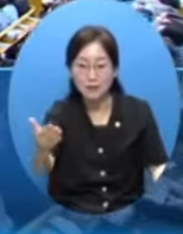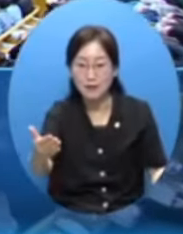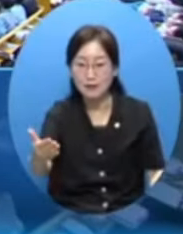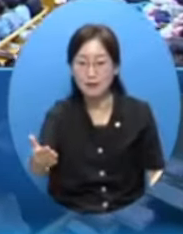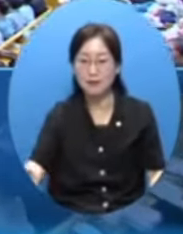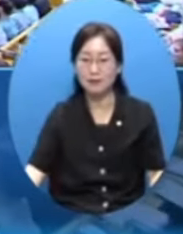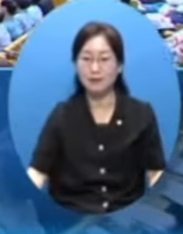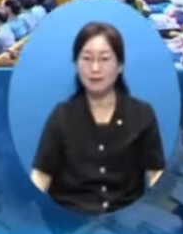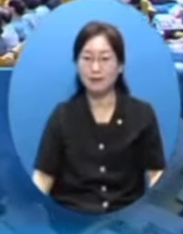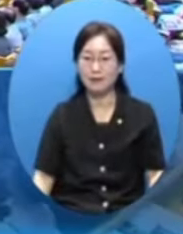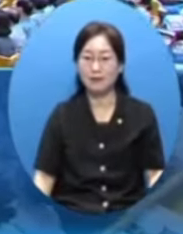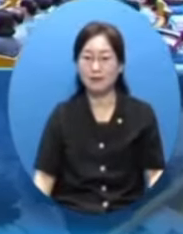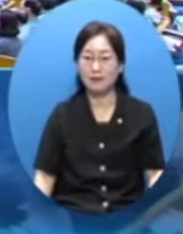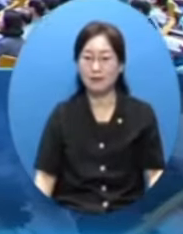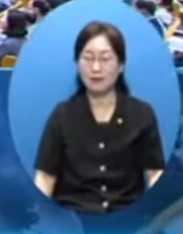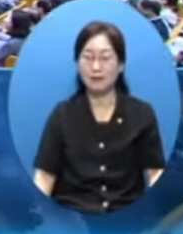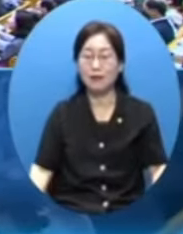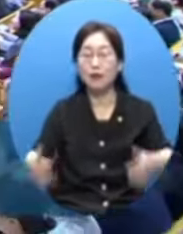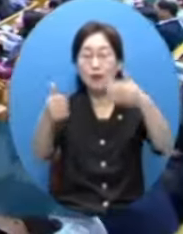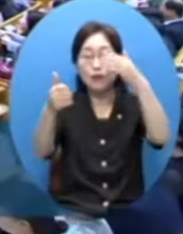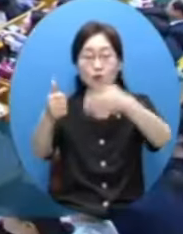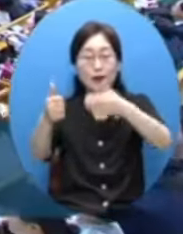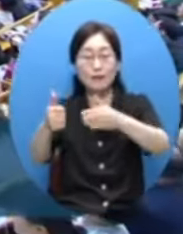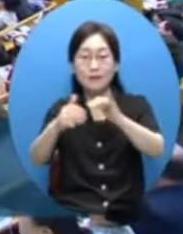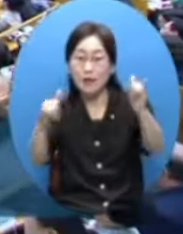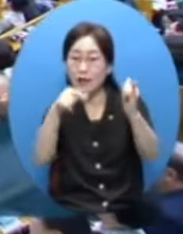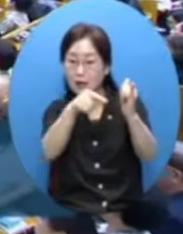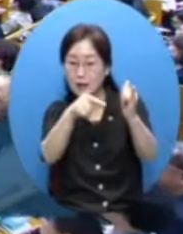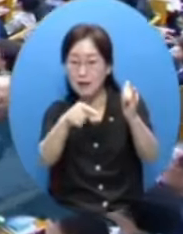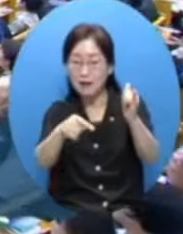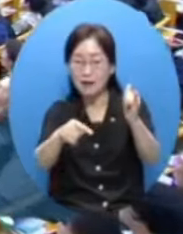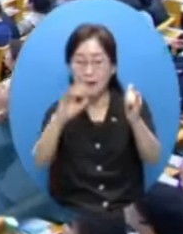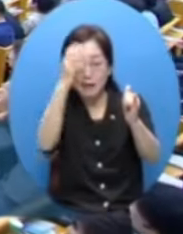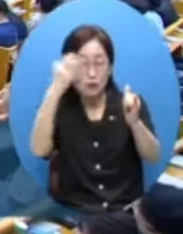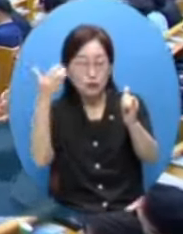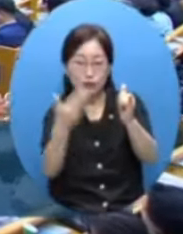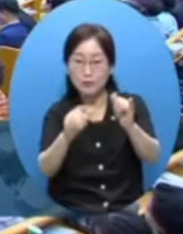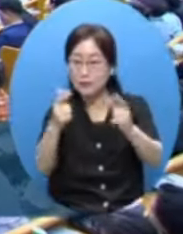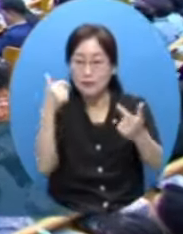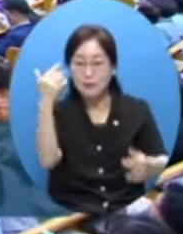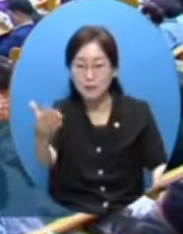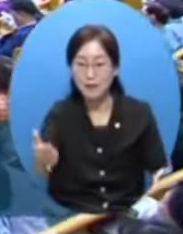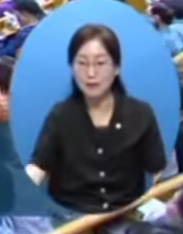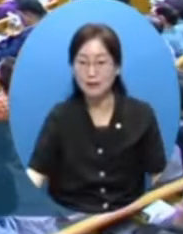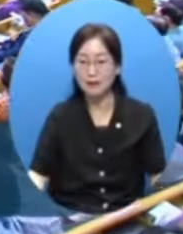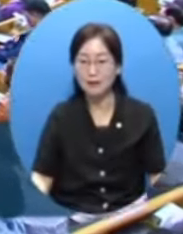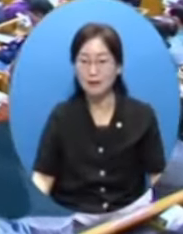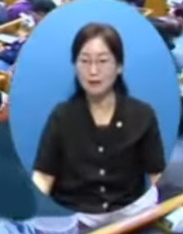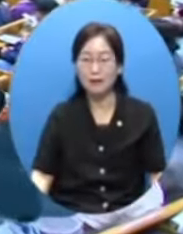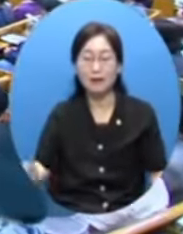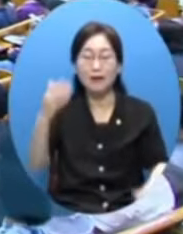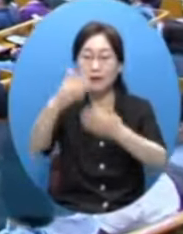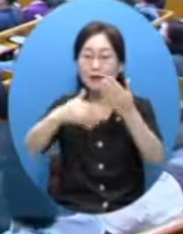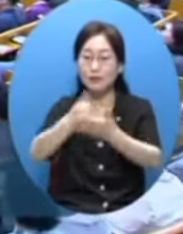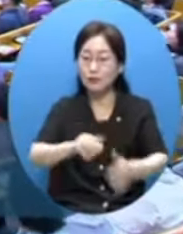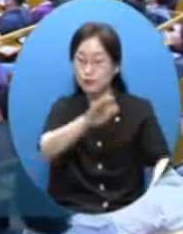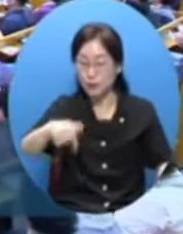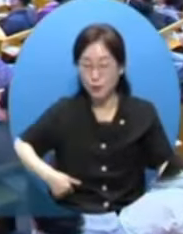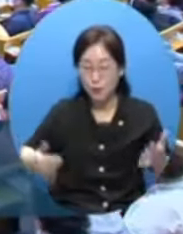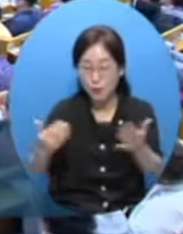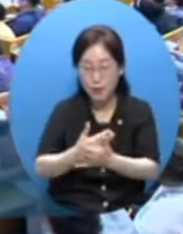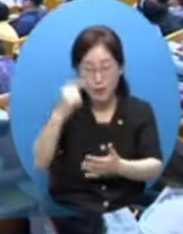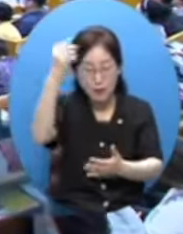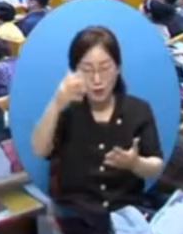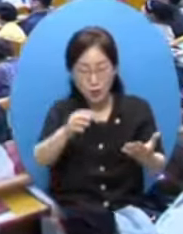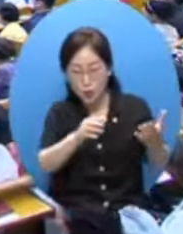하시니라. 구하는 자에게 성령을 주지 않겠느냐. 하나님께서 우리에게 회개형을 보여서